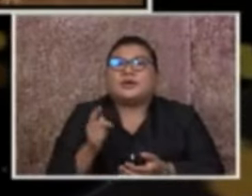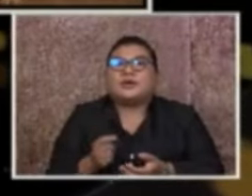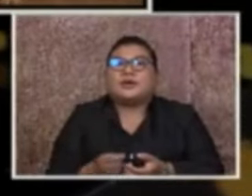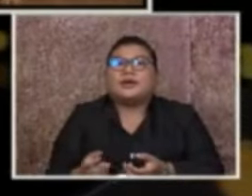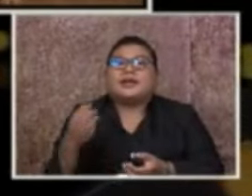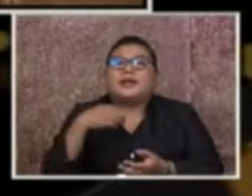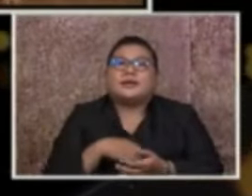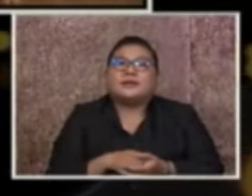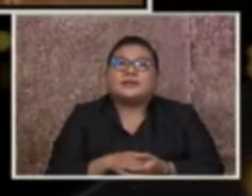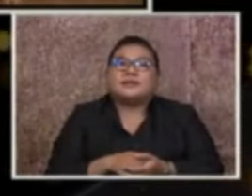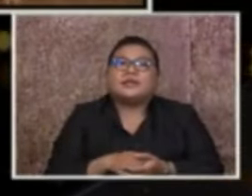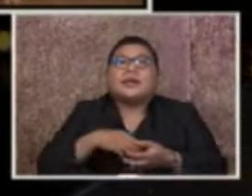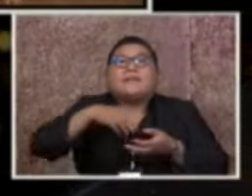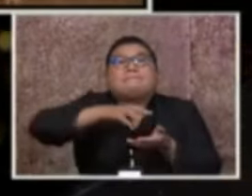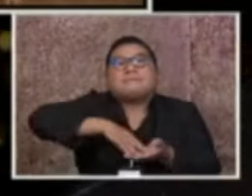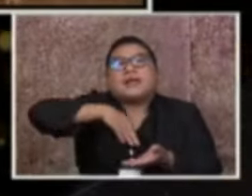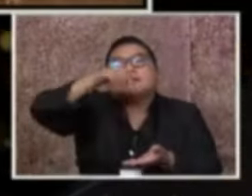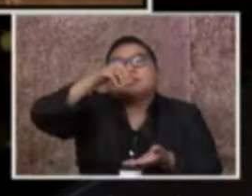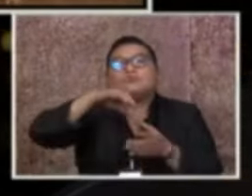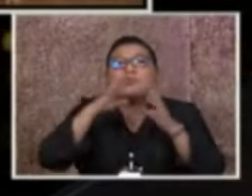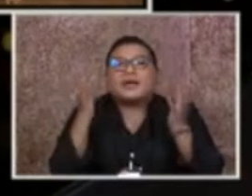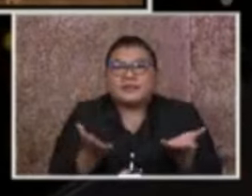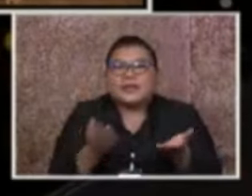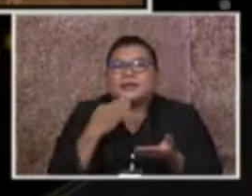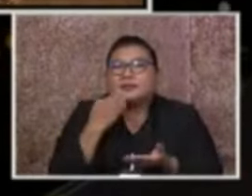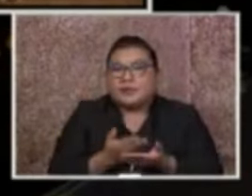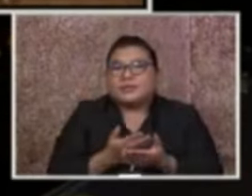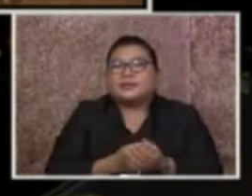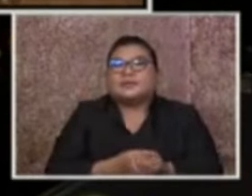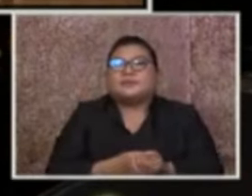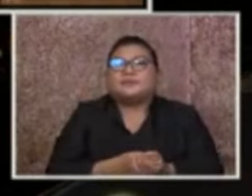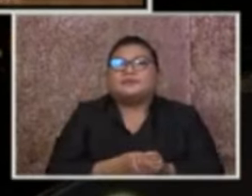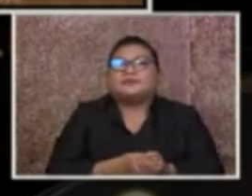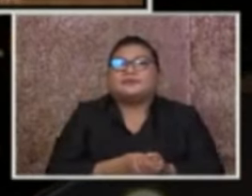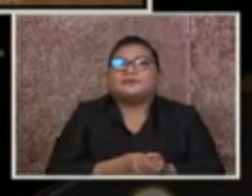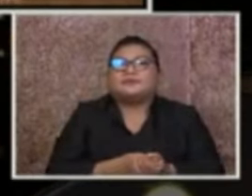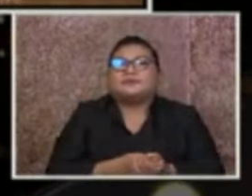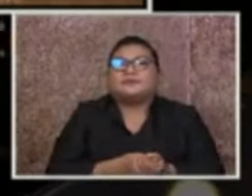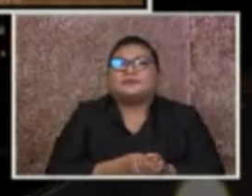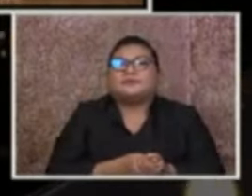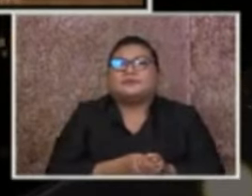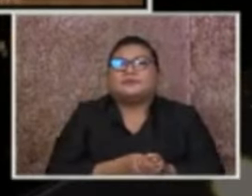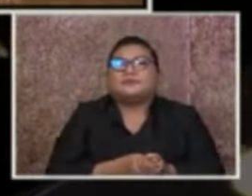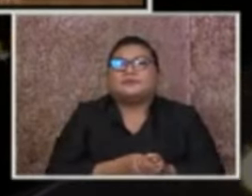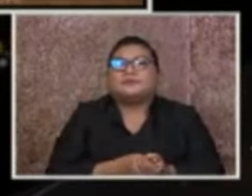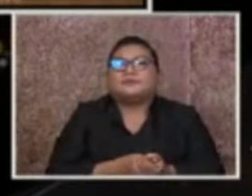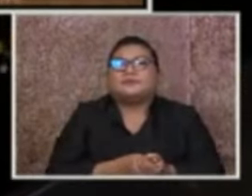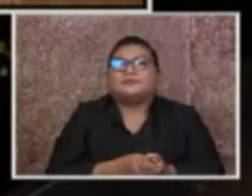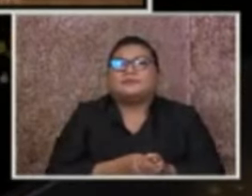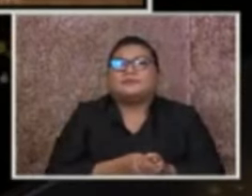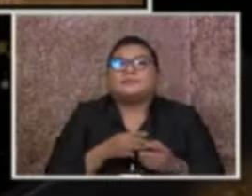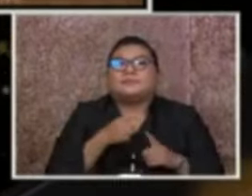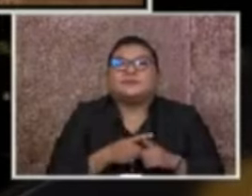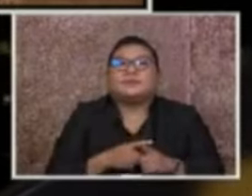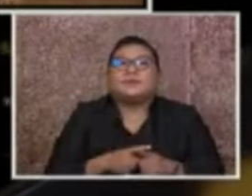Haji bilang pasir itu banyak itu aja terima kasih Hai jika inginambahkan pertanyaannya Boleh silakan mungkin tambahan lagi